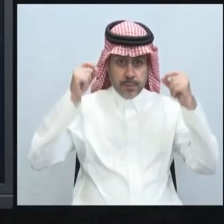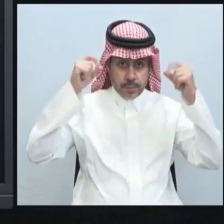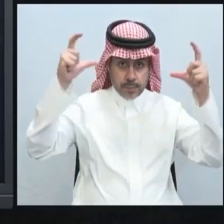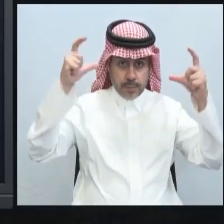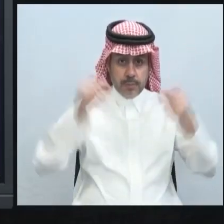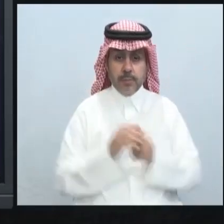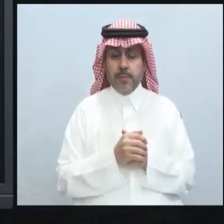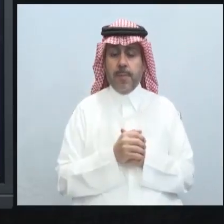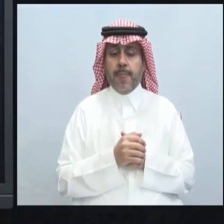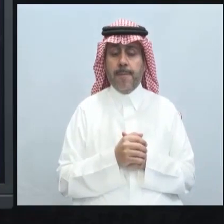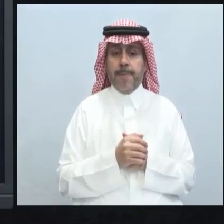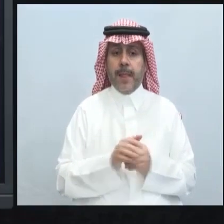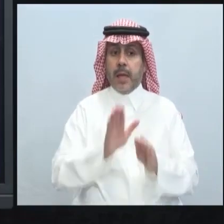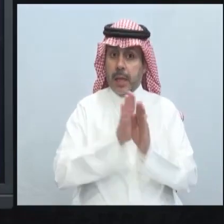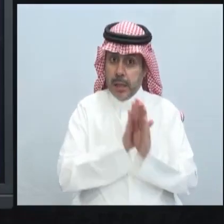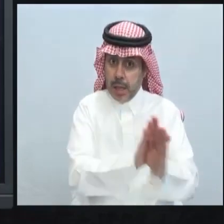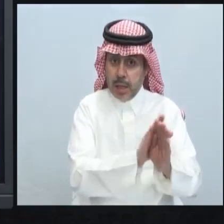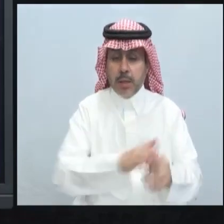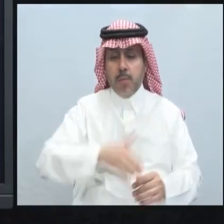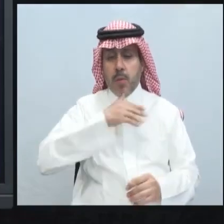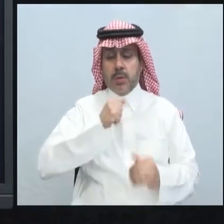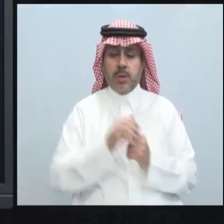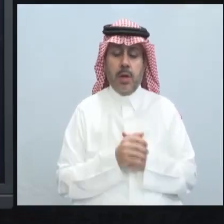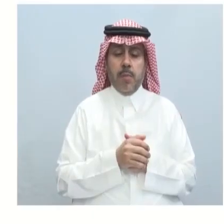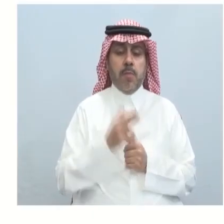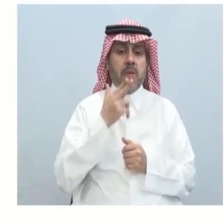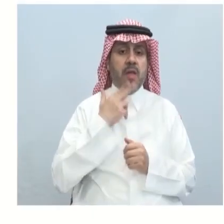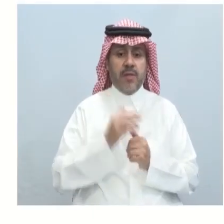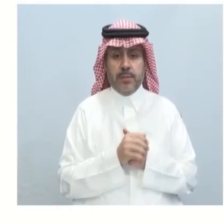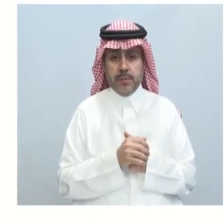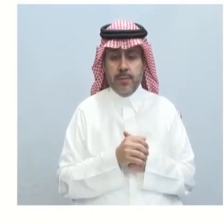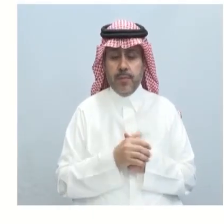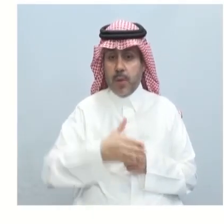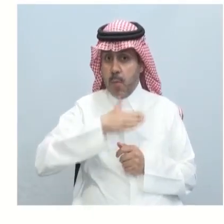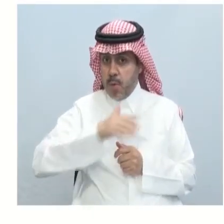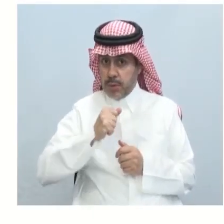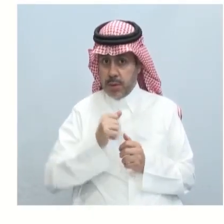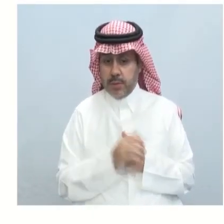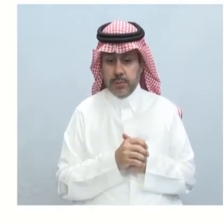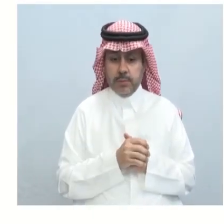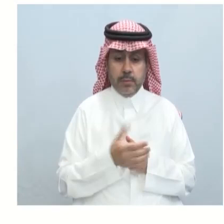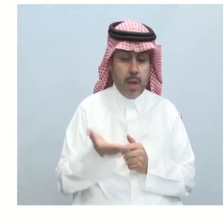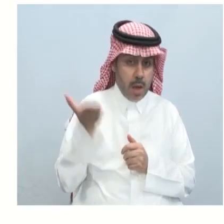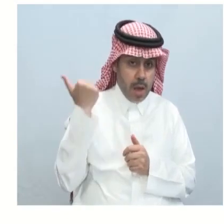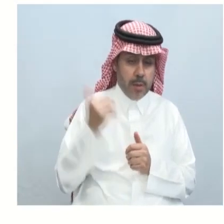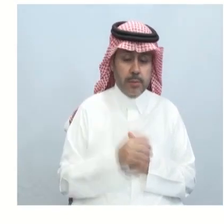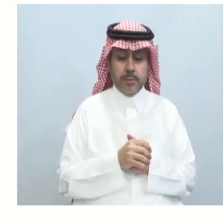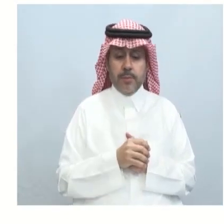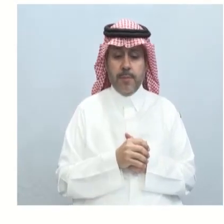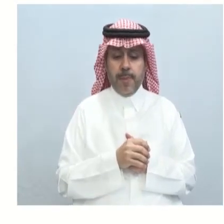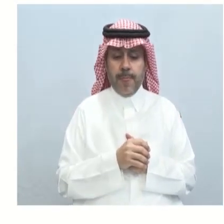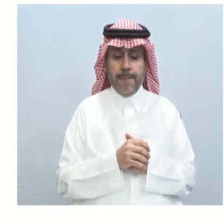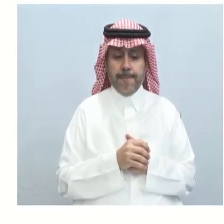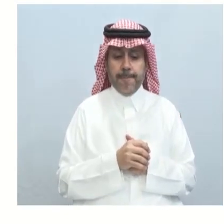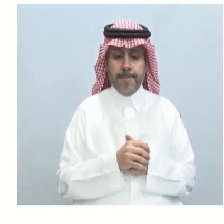عنايه النبي صلى الله عليه وسلم بالنظافه النبي عليه الصلاه والسلام كان معروفا صلى الله عليه